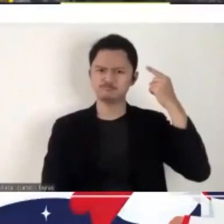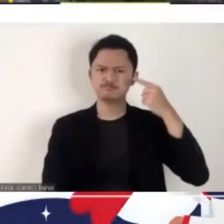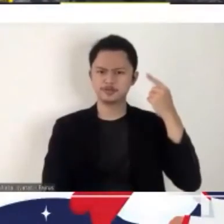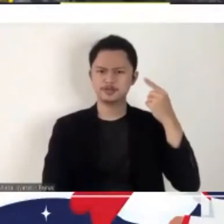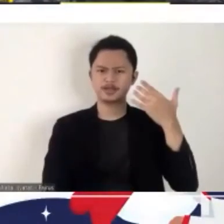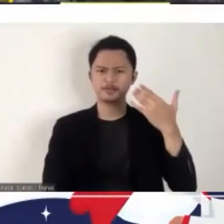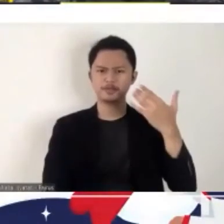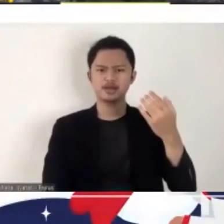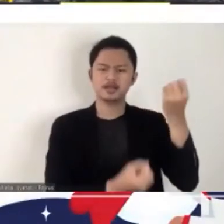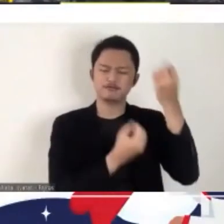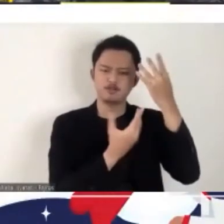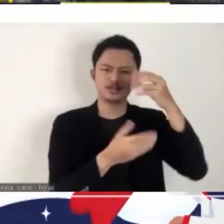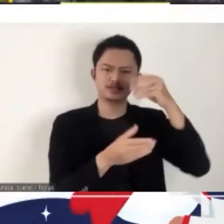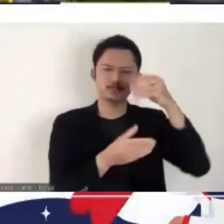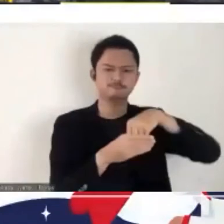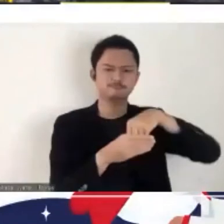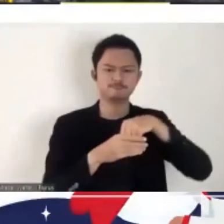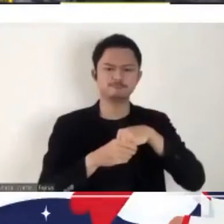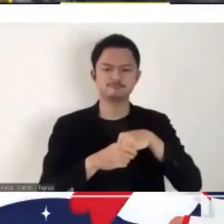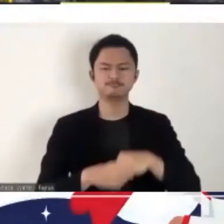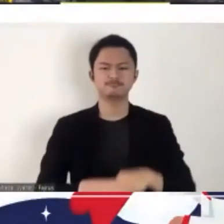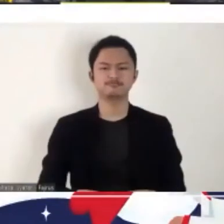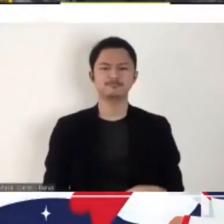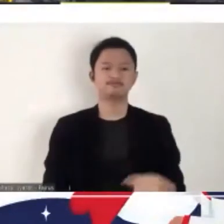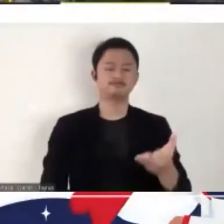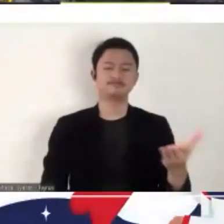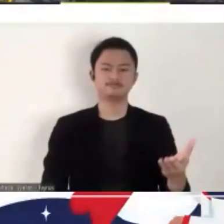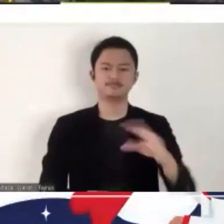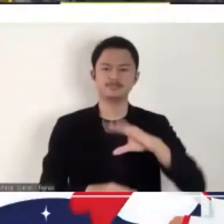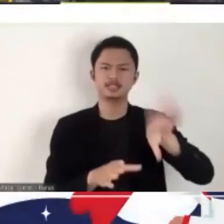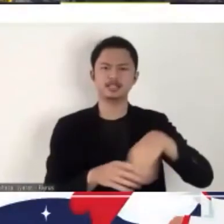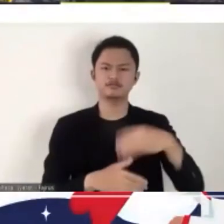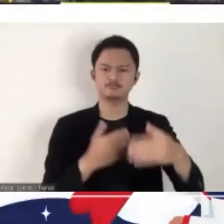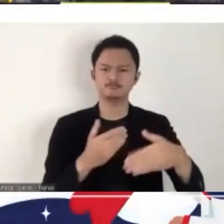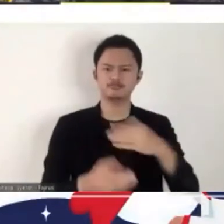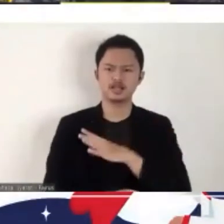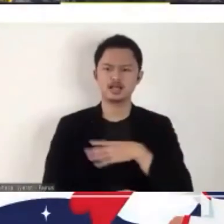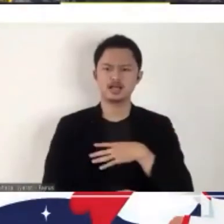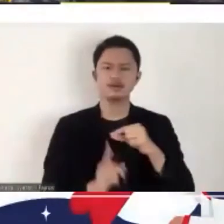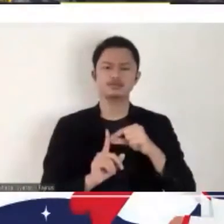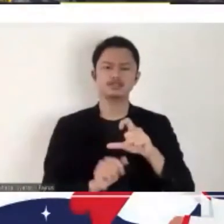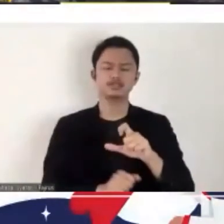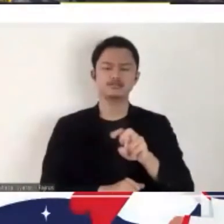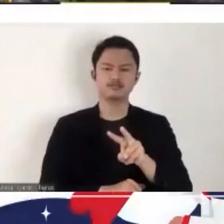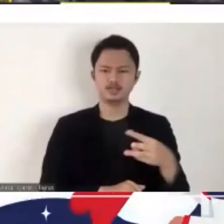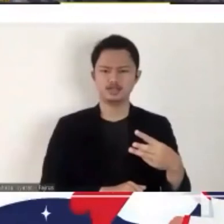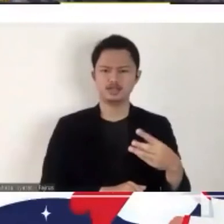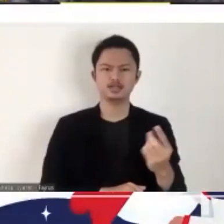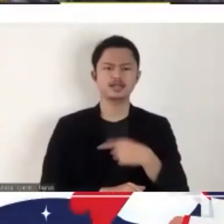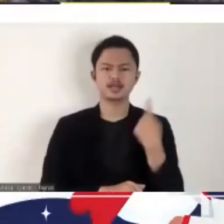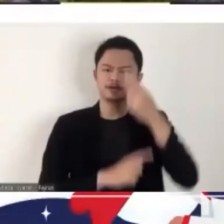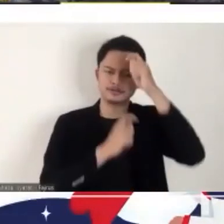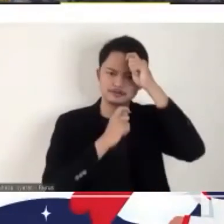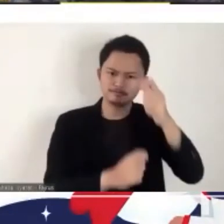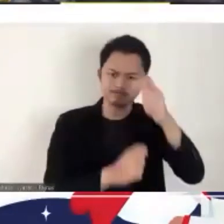Input masukan ga dari Beliau juga dikit boleh juga sudah terlibat cukup lama dalam isi survei kami mengapresiasi dan